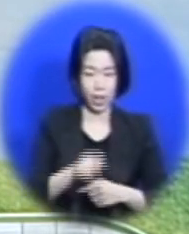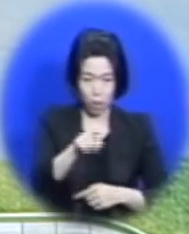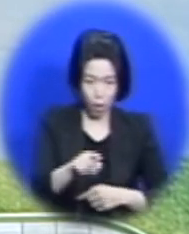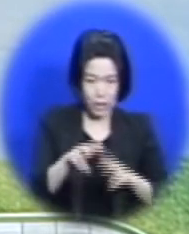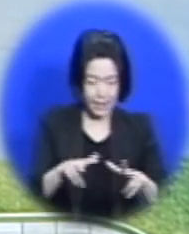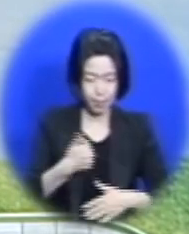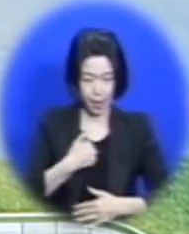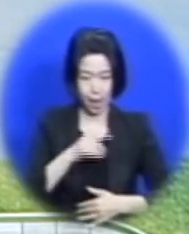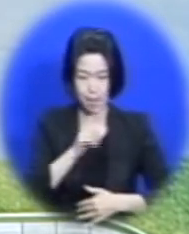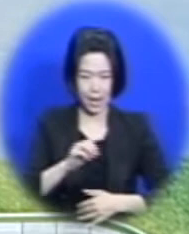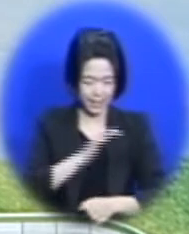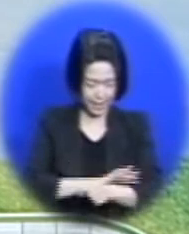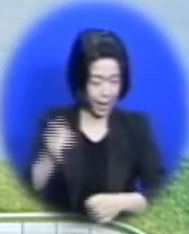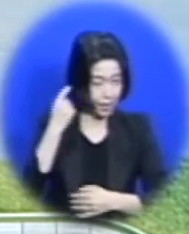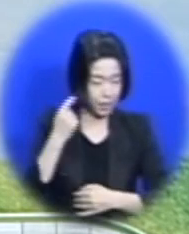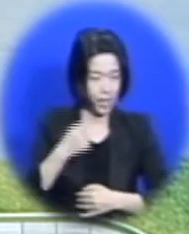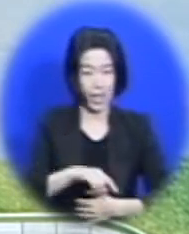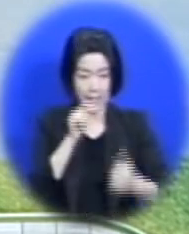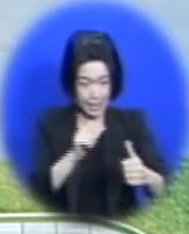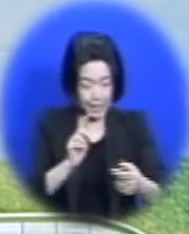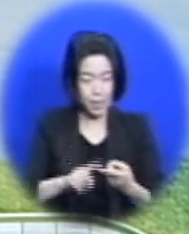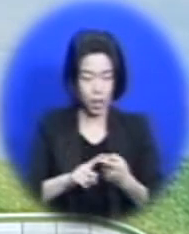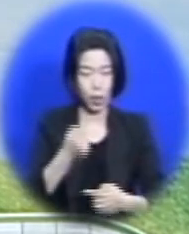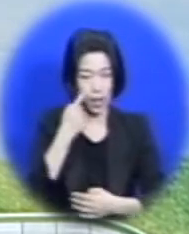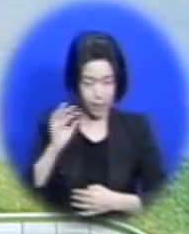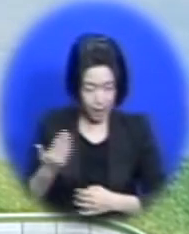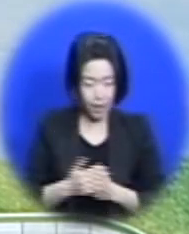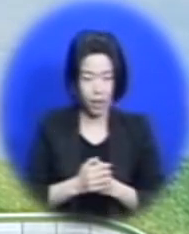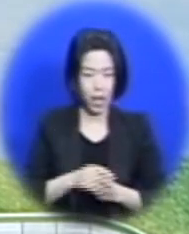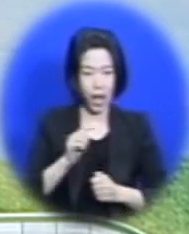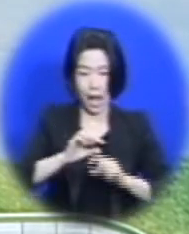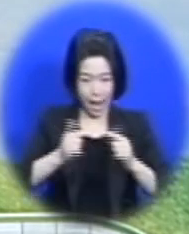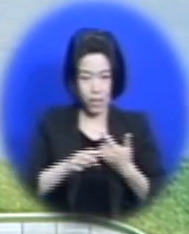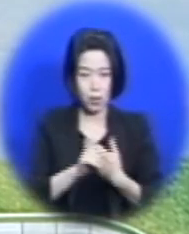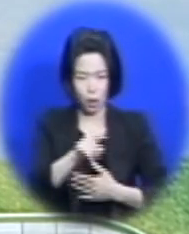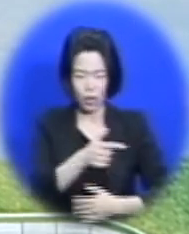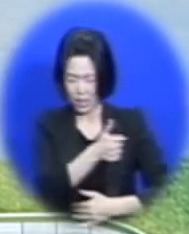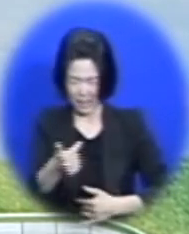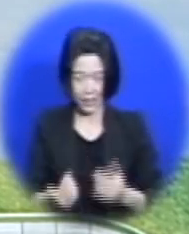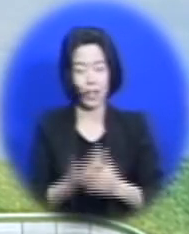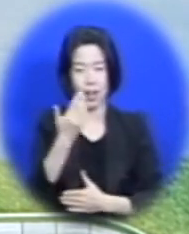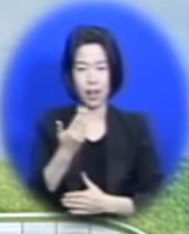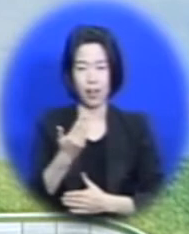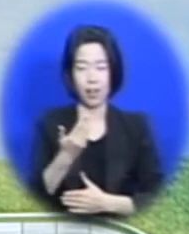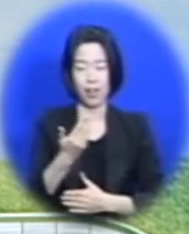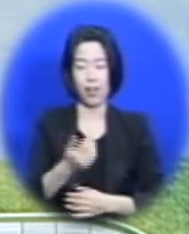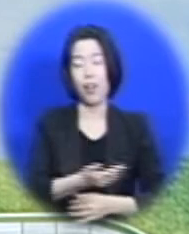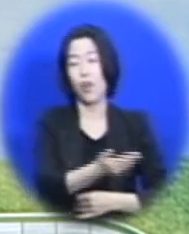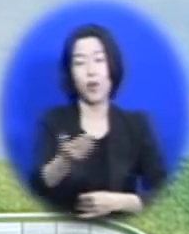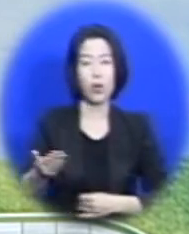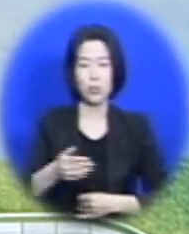내 말 잘 들어야 돼. 내가 시키는 대로 해야 돼. 그렇지 않으면 너 지금 큰일 나. 여러분들이 여러분의